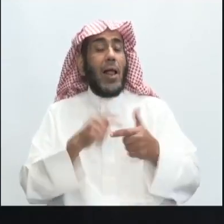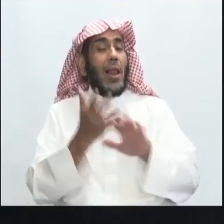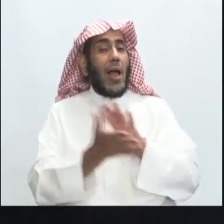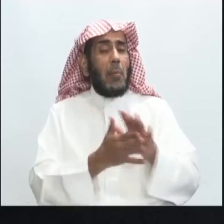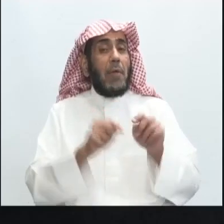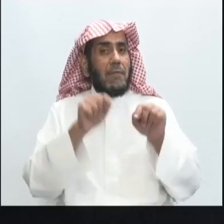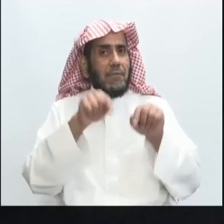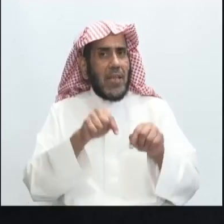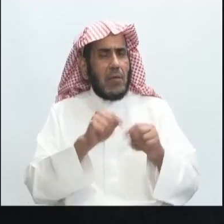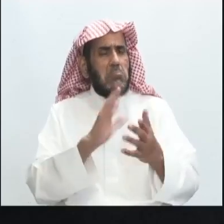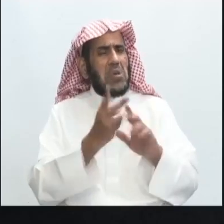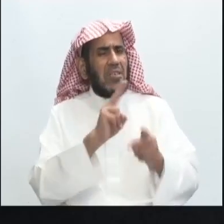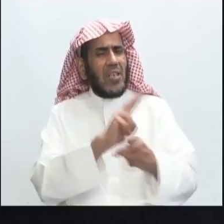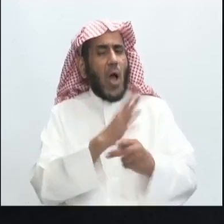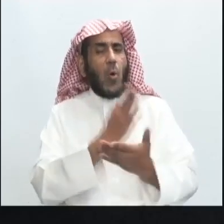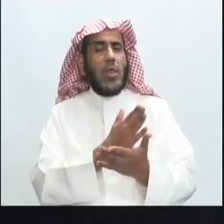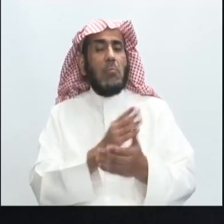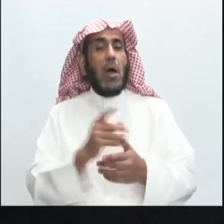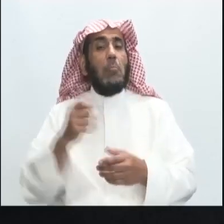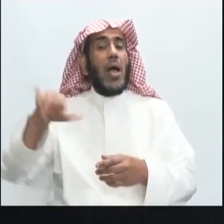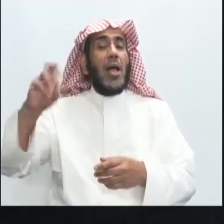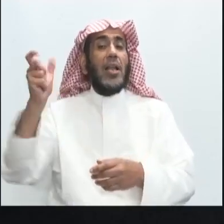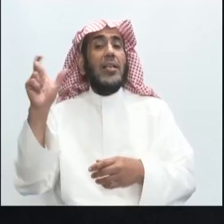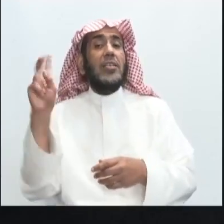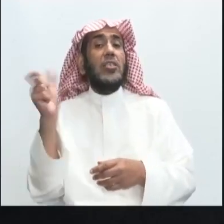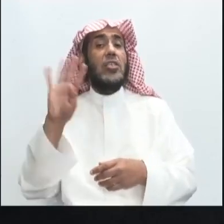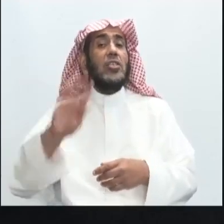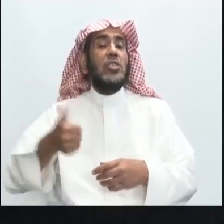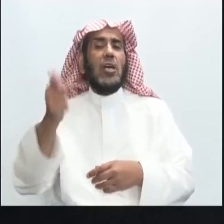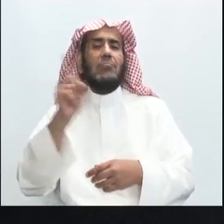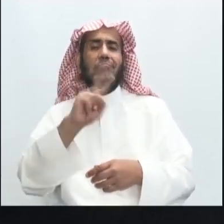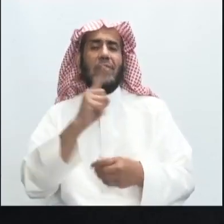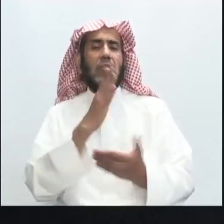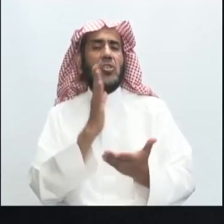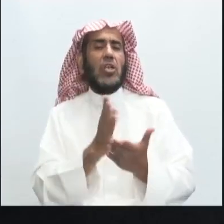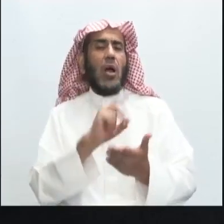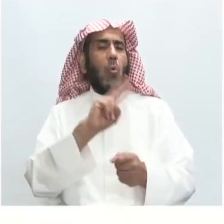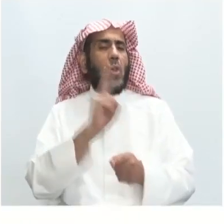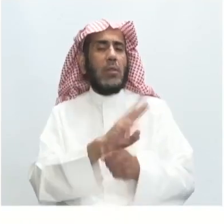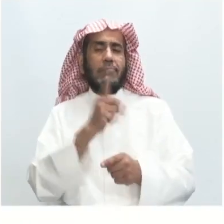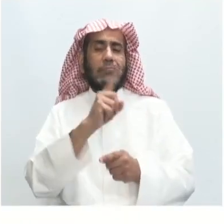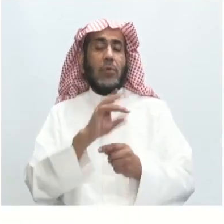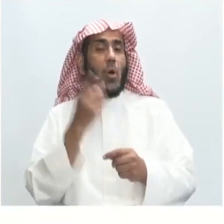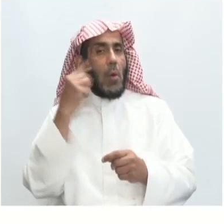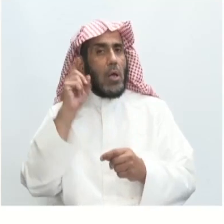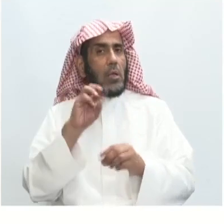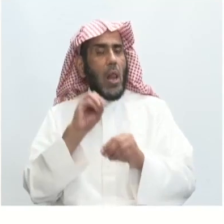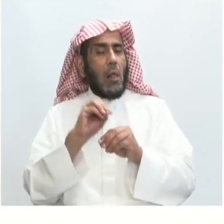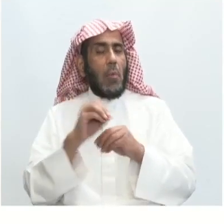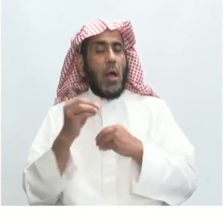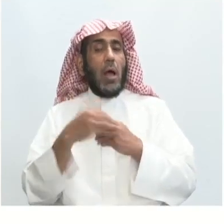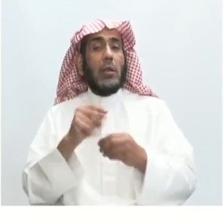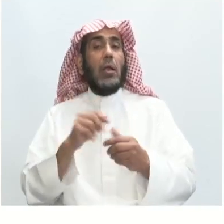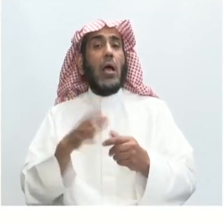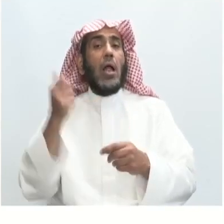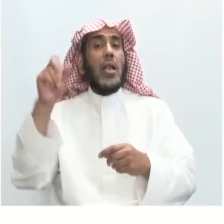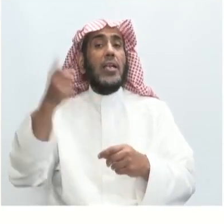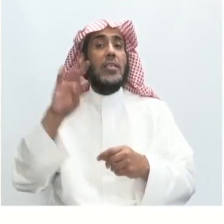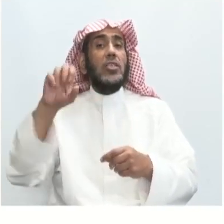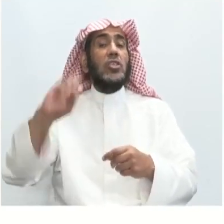الصدقه او الكذب اما الانشاء ليس فيه لا صدق ولا كذب وبقي ان تعلم ان الانشاء نوعان